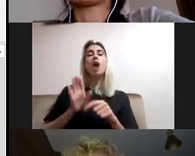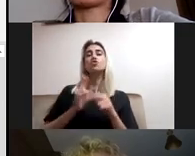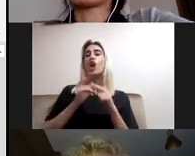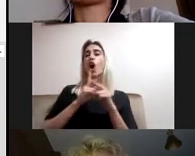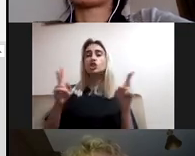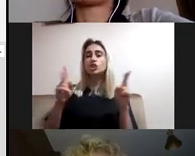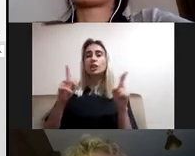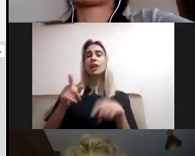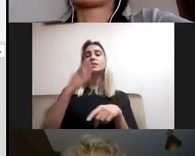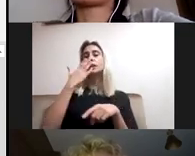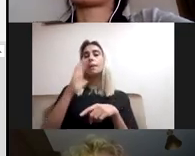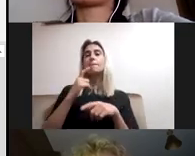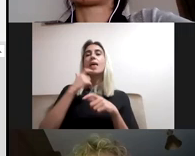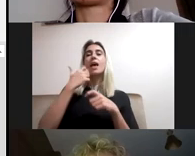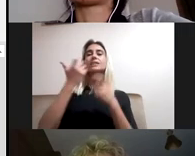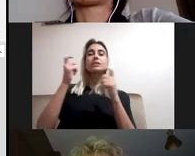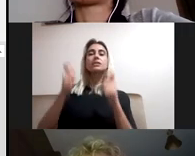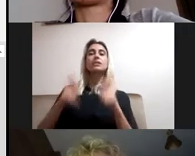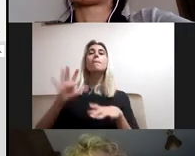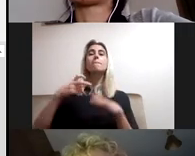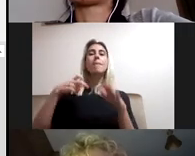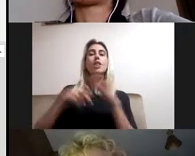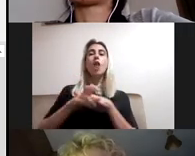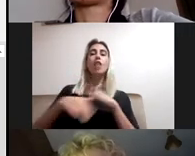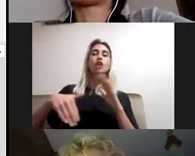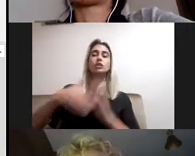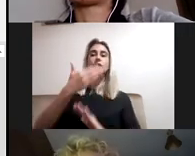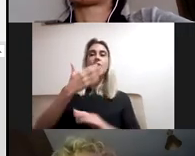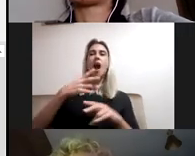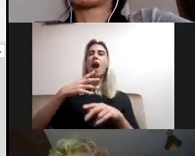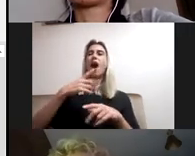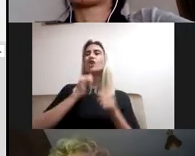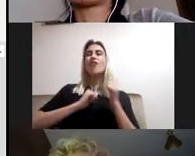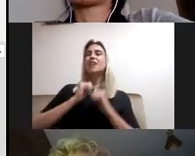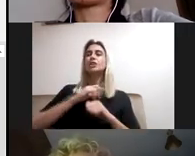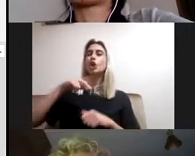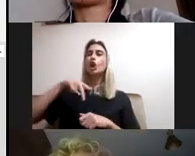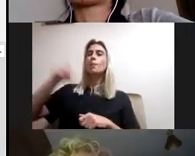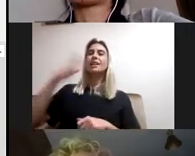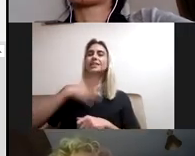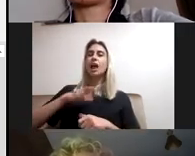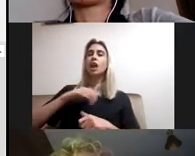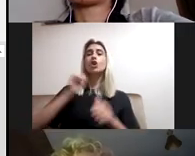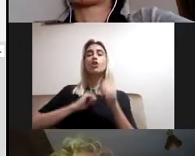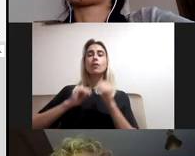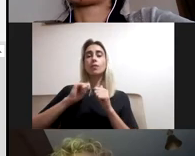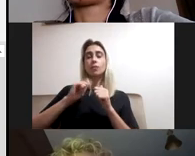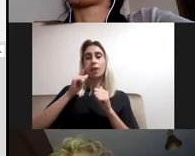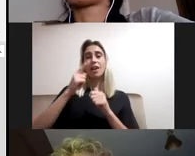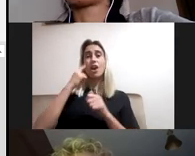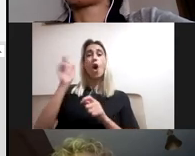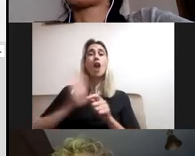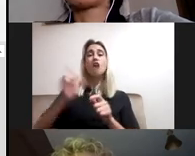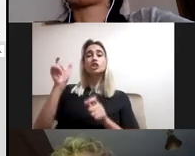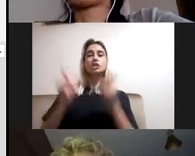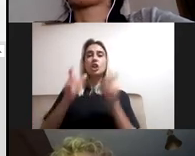sadece Beyazıt Meydanı değil, metrodan çıkıp kampüse doğru yürümek isteyen öğrencilerimiz açısından da erişilebilir